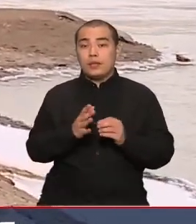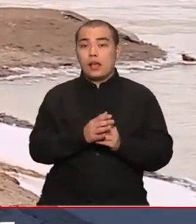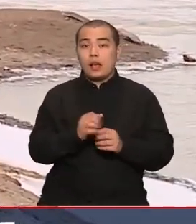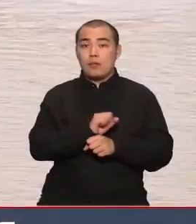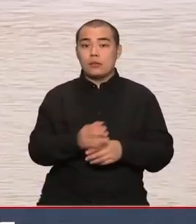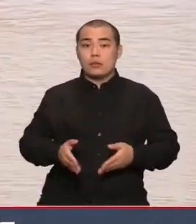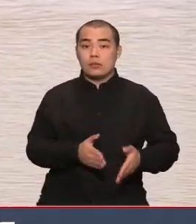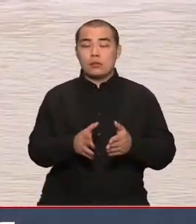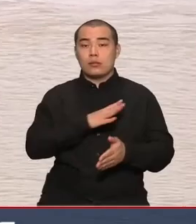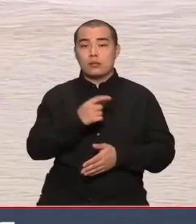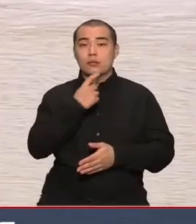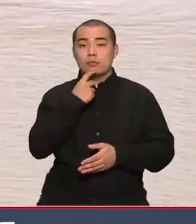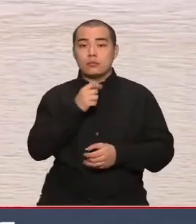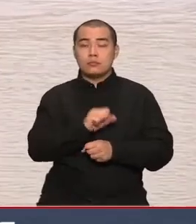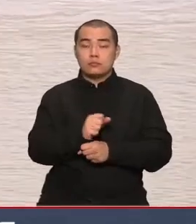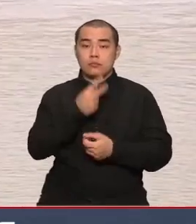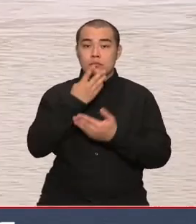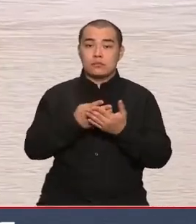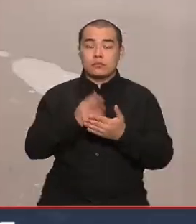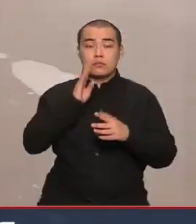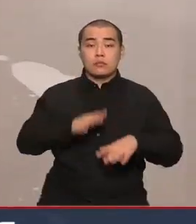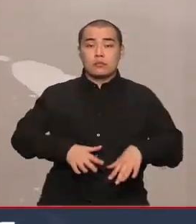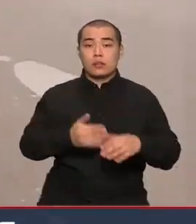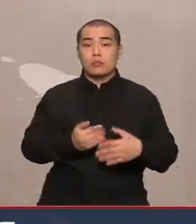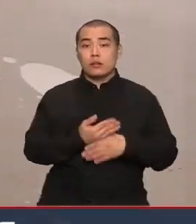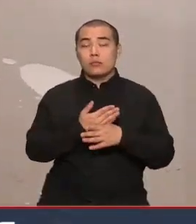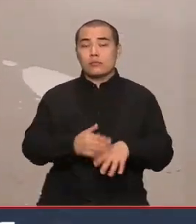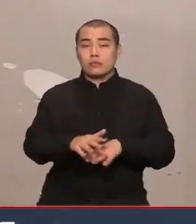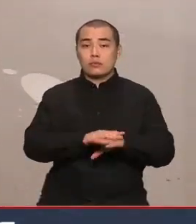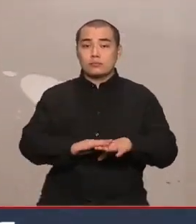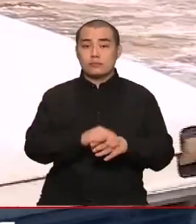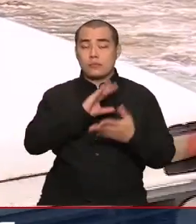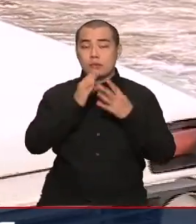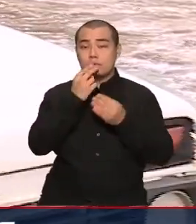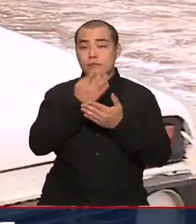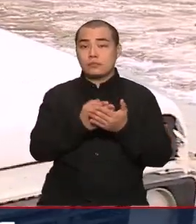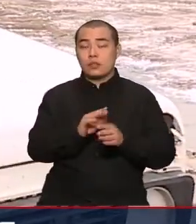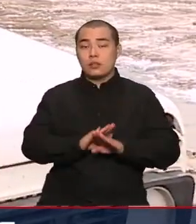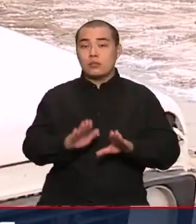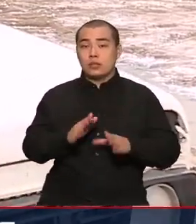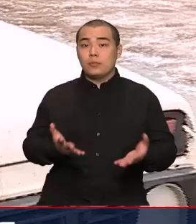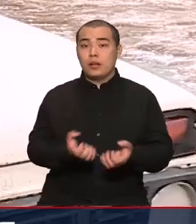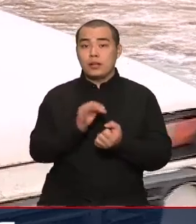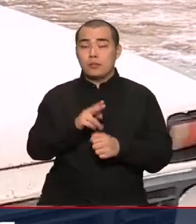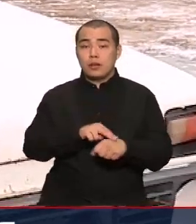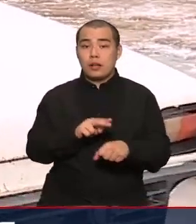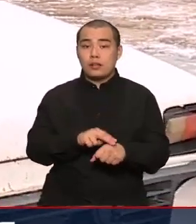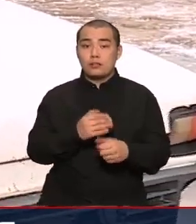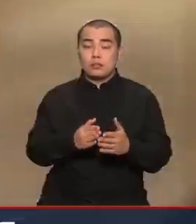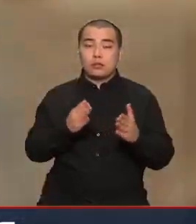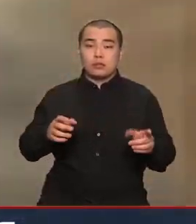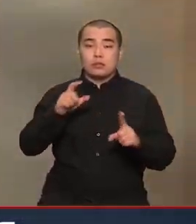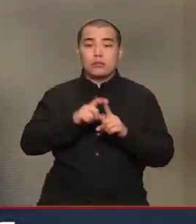автодорогах затруднено движение по причине переливов. На помощь жителям подтопленных сел пришли не только спасатели и полицейские, но и большое